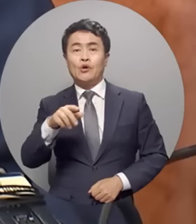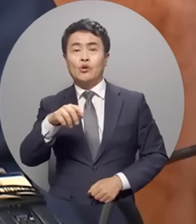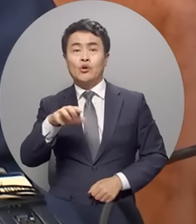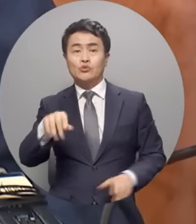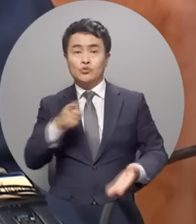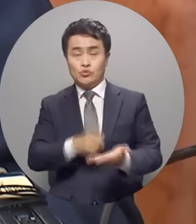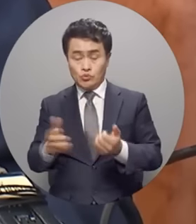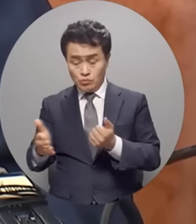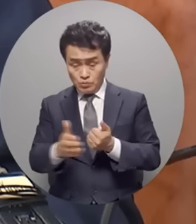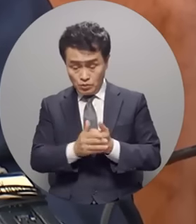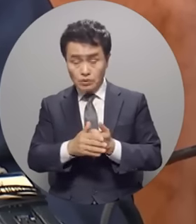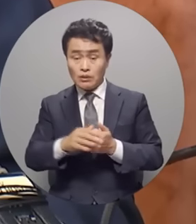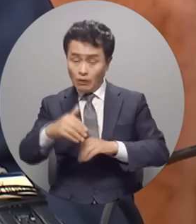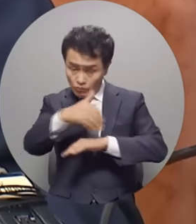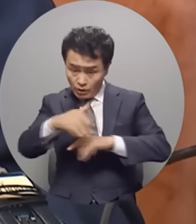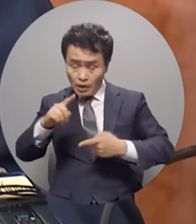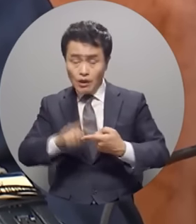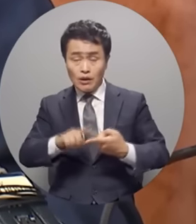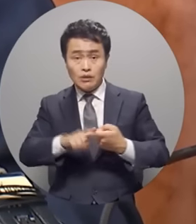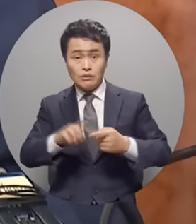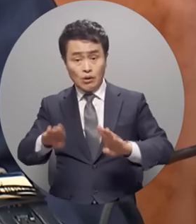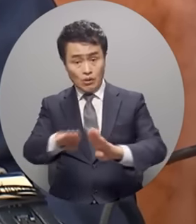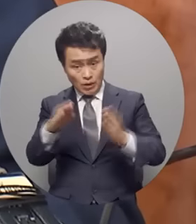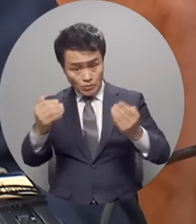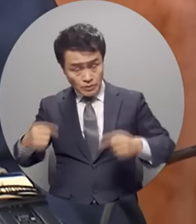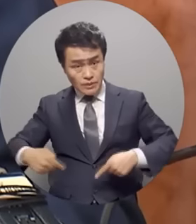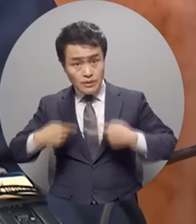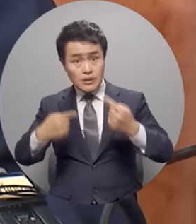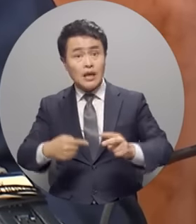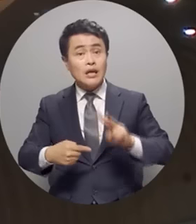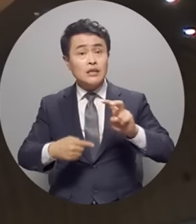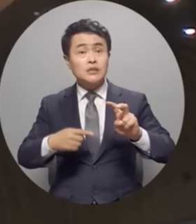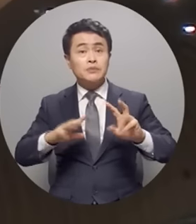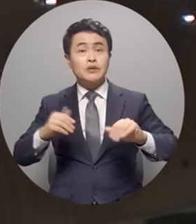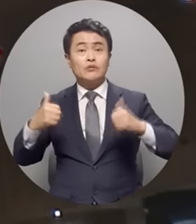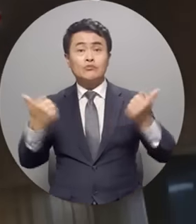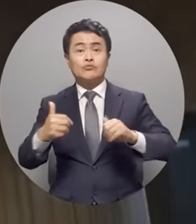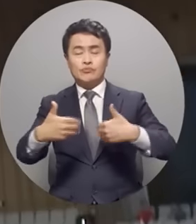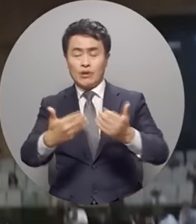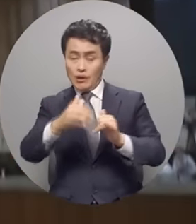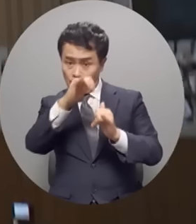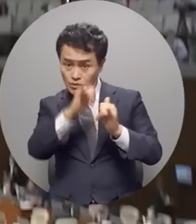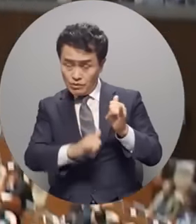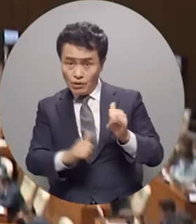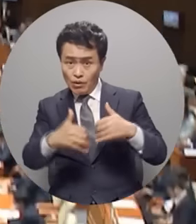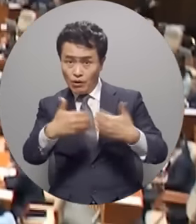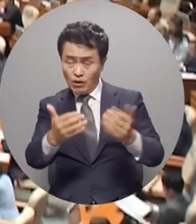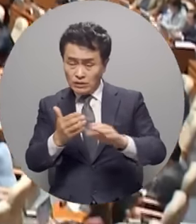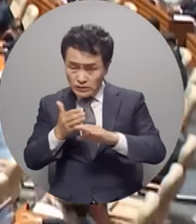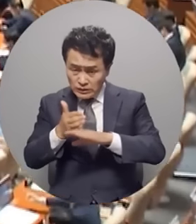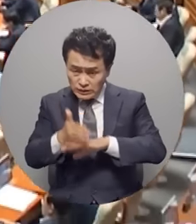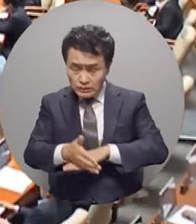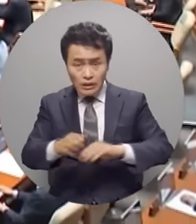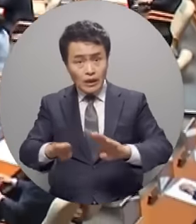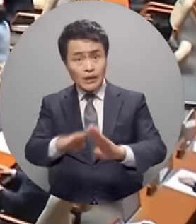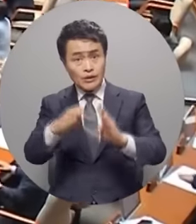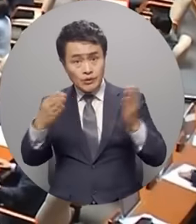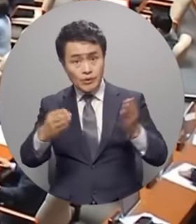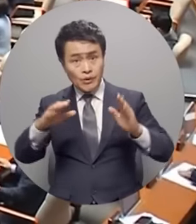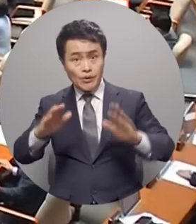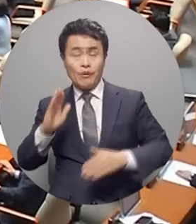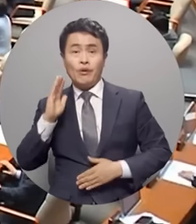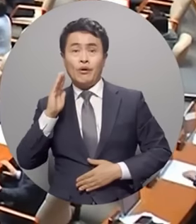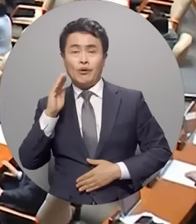개원식에 참석한다는 입장이지만 22대 국회 개원식은 역대 최장 지각 개원식에 이어 현직